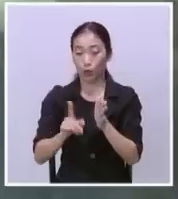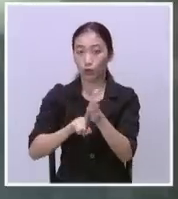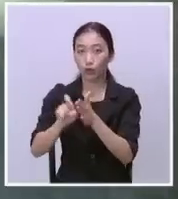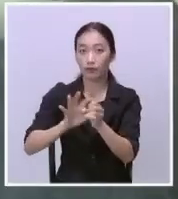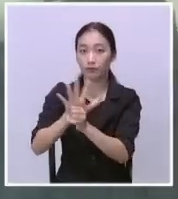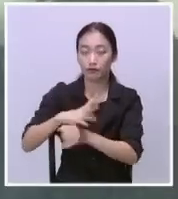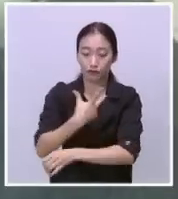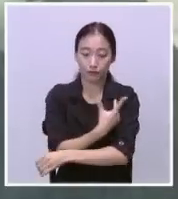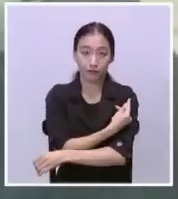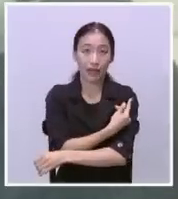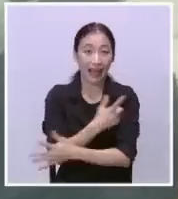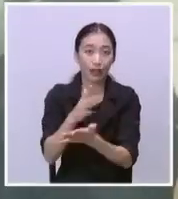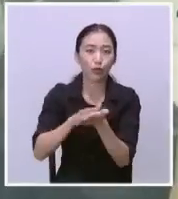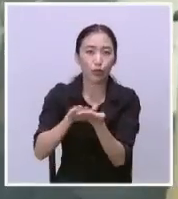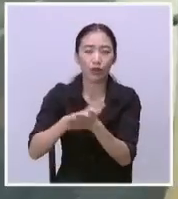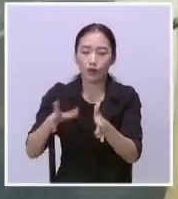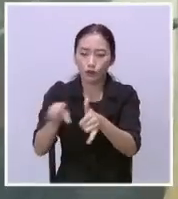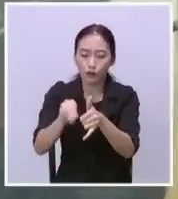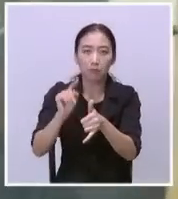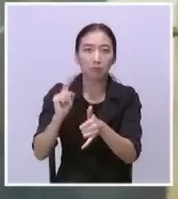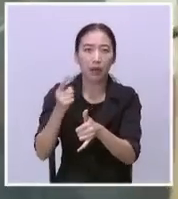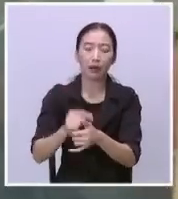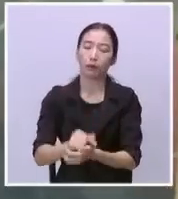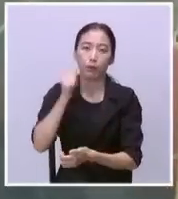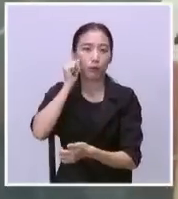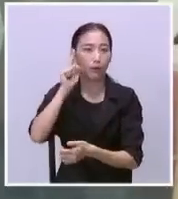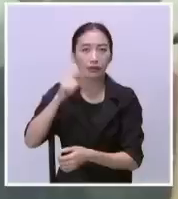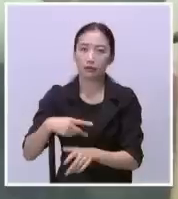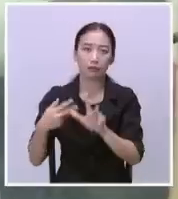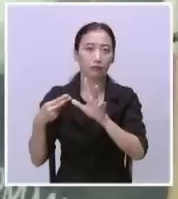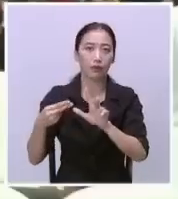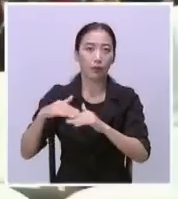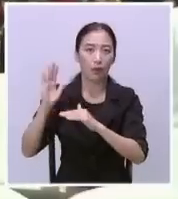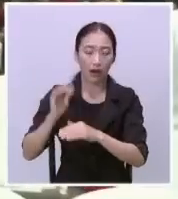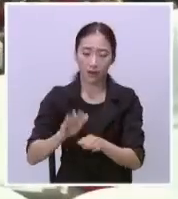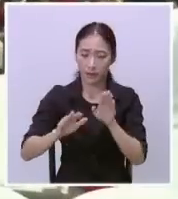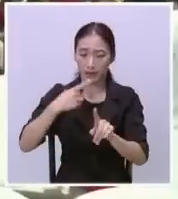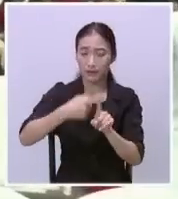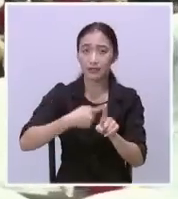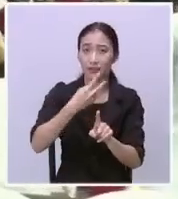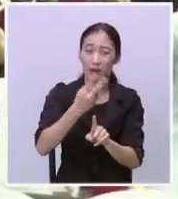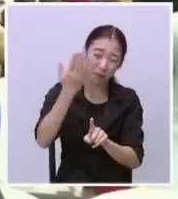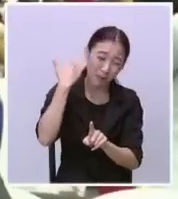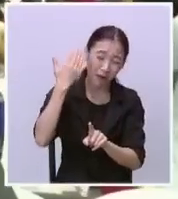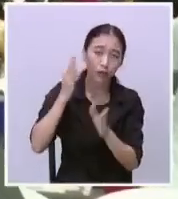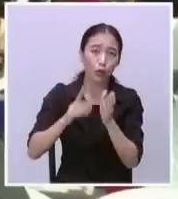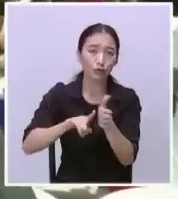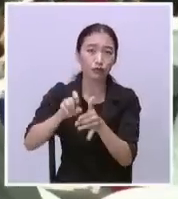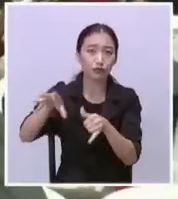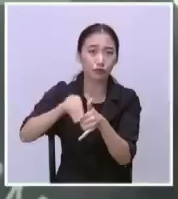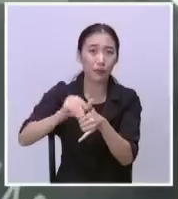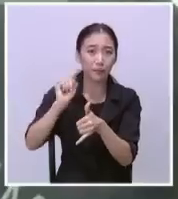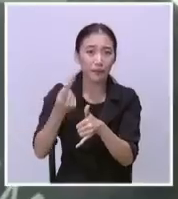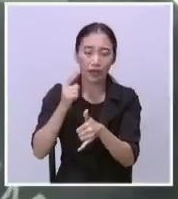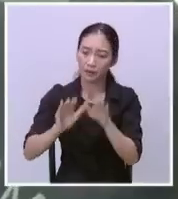ณ 31,600 คนต่อวันถือว่าเป็นตัวเลขที่พุ่งสูงมากขึ้นเลยทีเดียวจากเมื่อเดือนกุมภาพันธ์ที่ผ่านมาตอนนั้นจำนวนผู้ติดเชื้อรายวัน